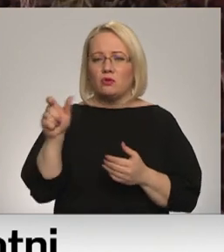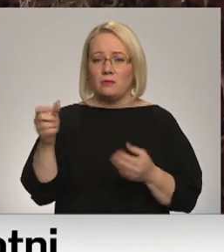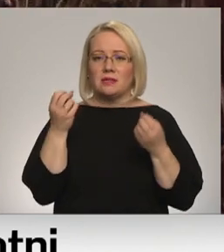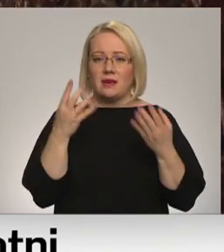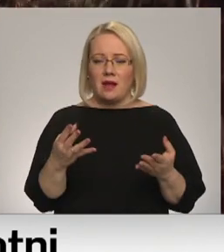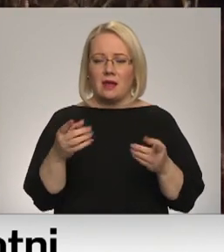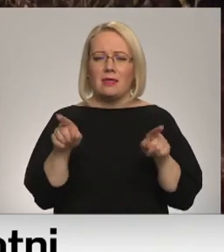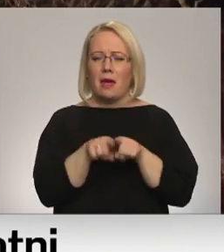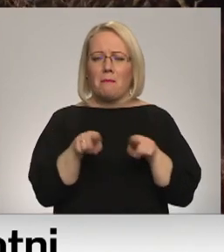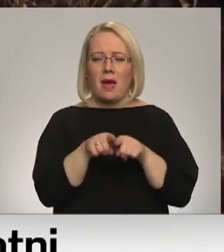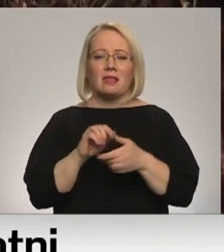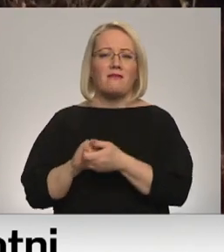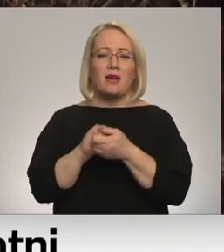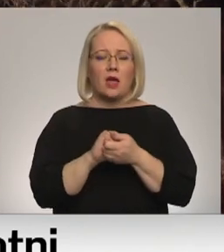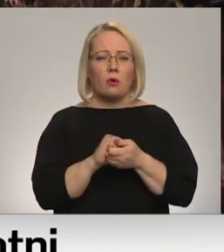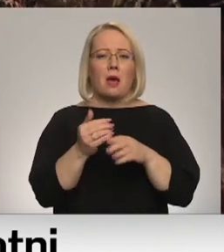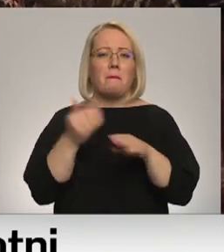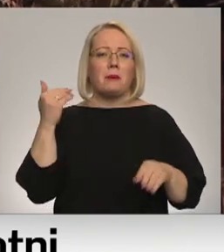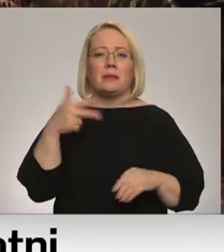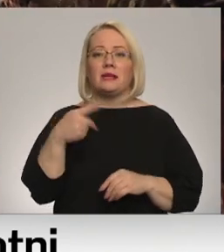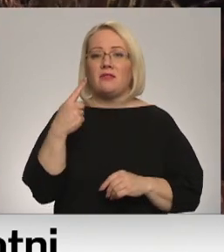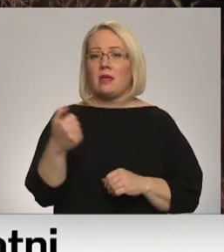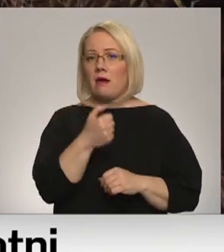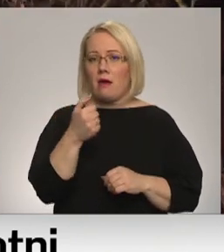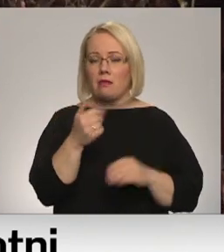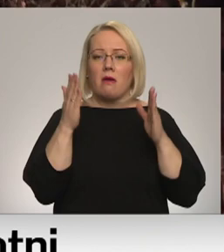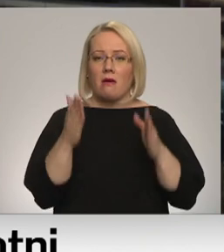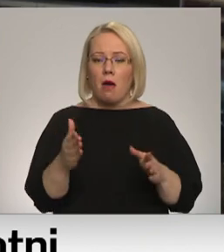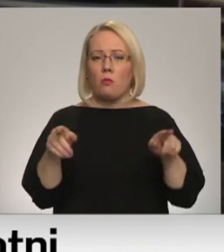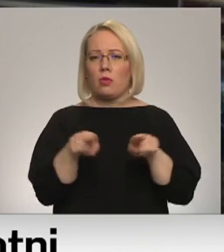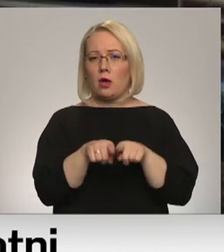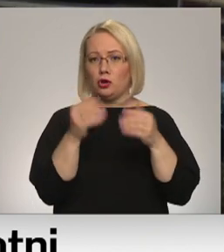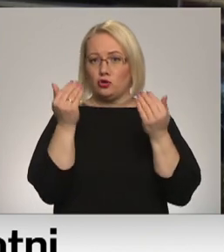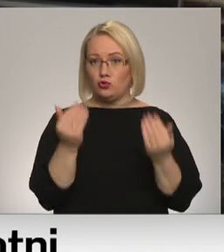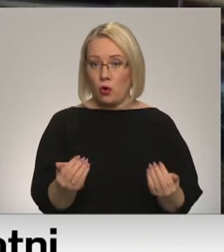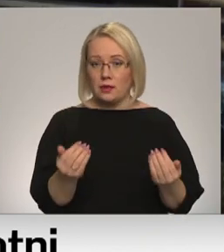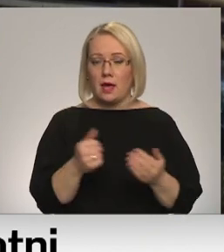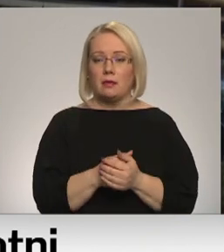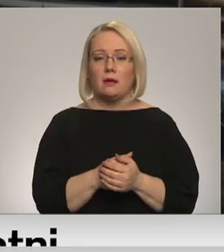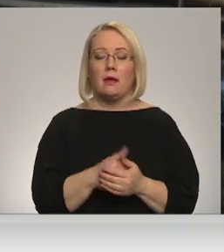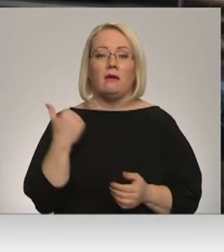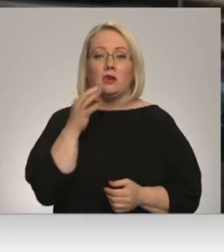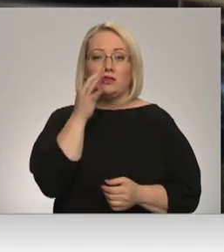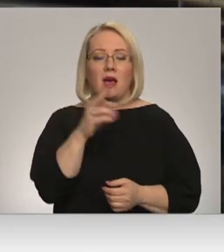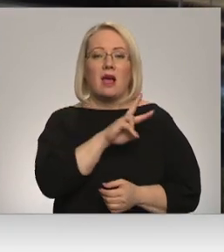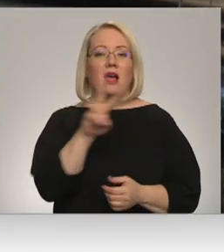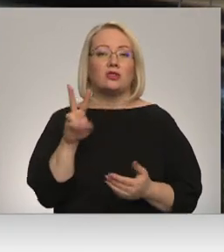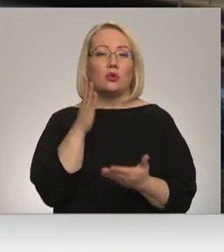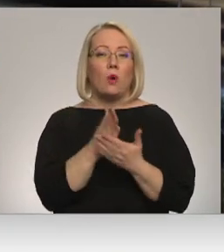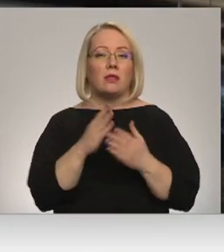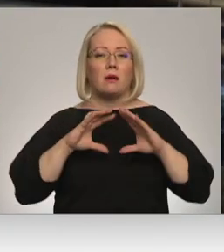vienotiem kā pirms 31 gada jābūt arī šodien. Tas, kas notiek pasaulē, jā, kas mums apkārt